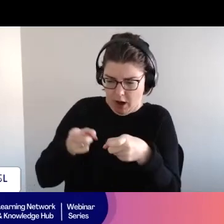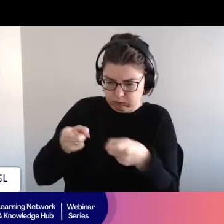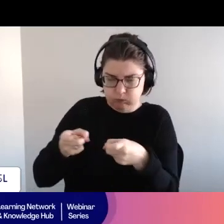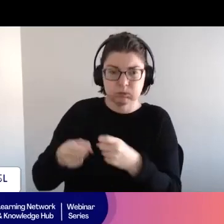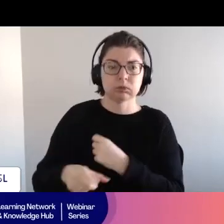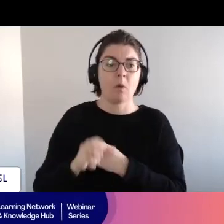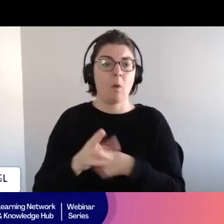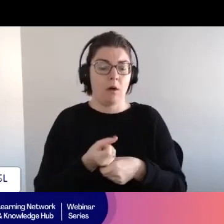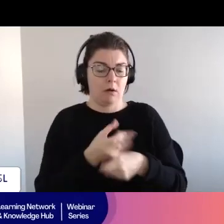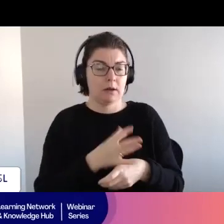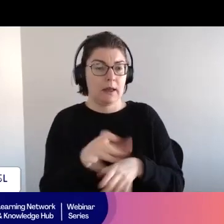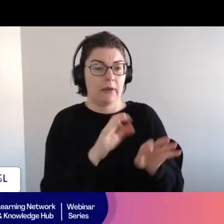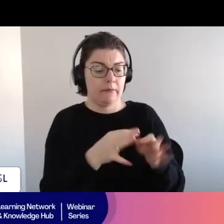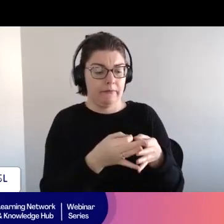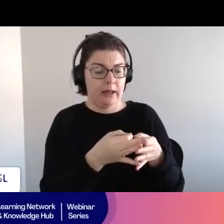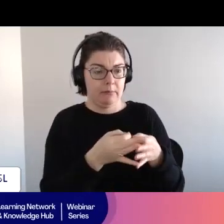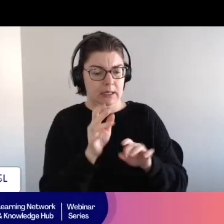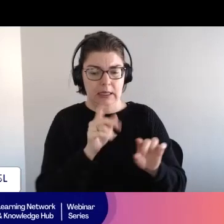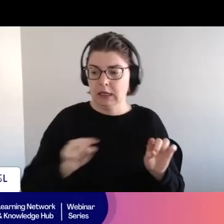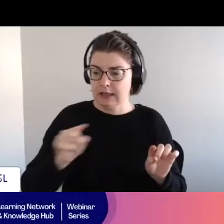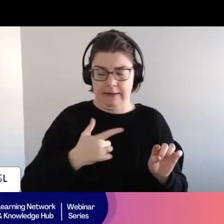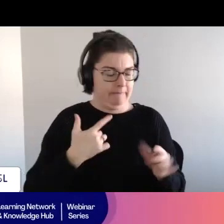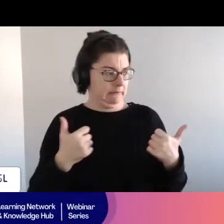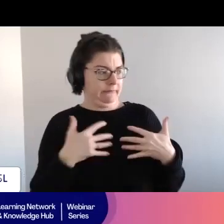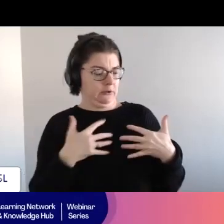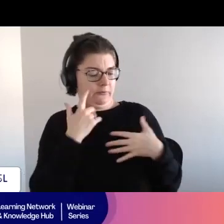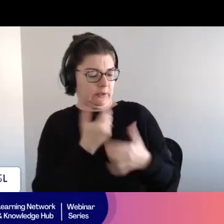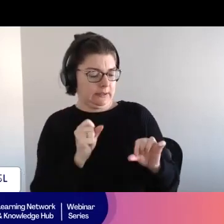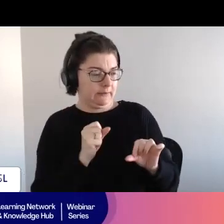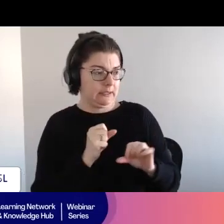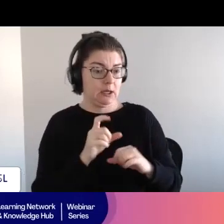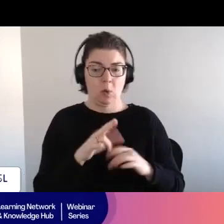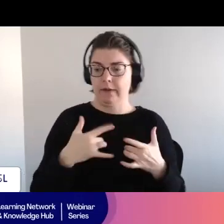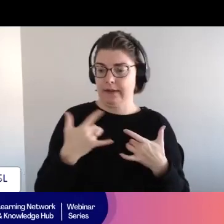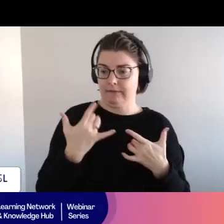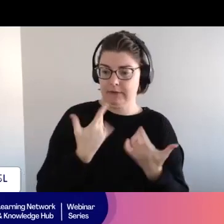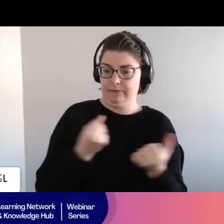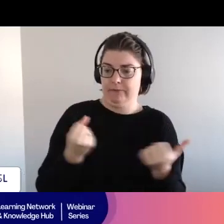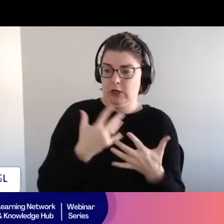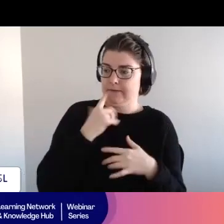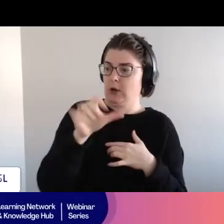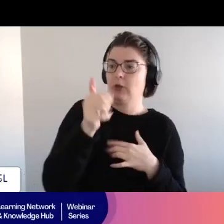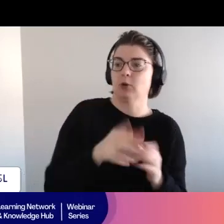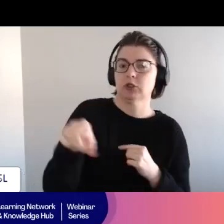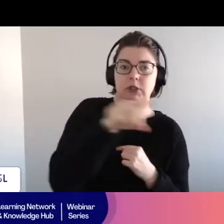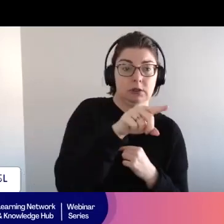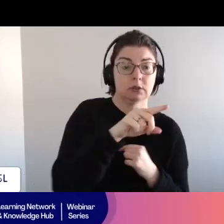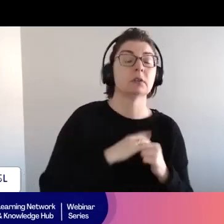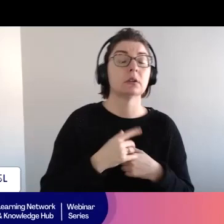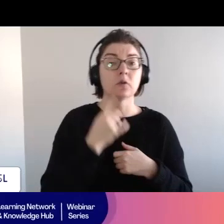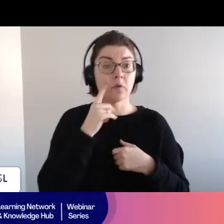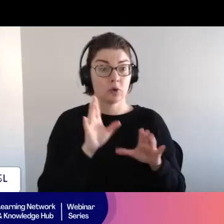comportement coercitif et dominant ou qui porte cet autre membre de la famille à craindre pour sa sécurité ou celle d'une autre personne et